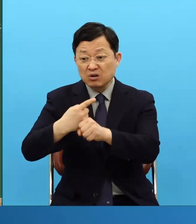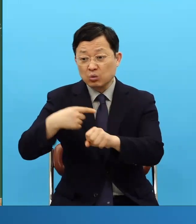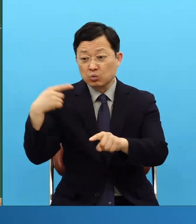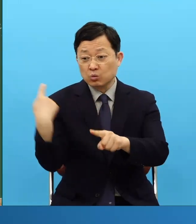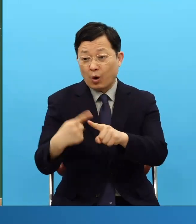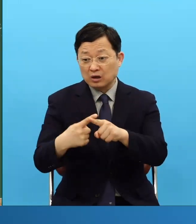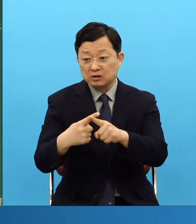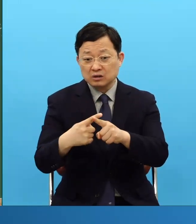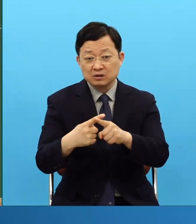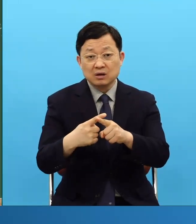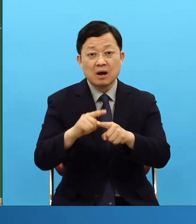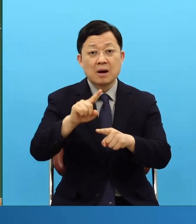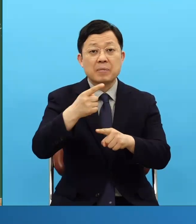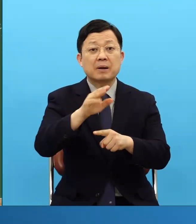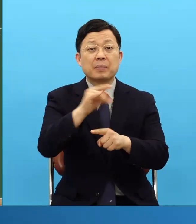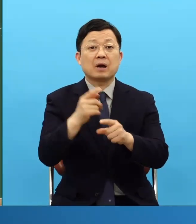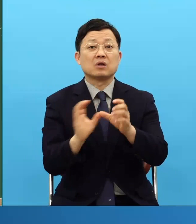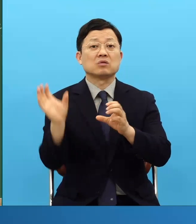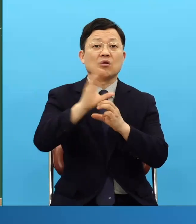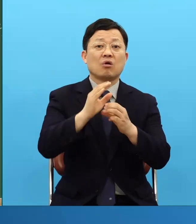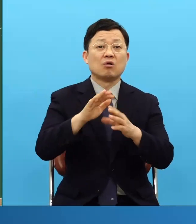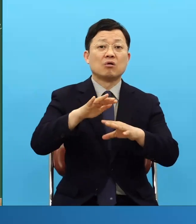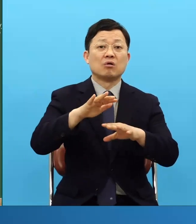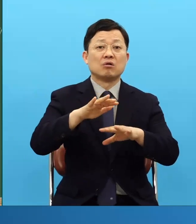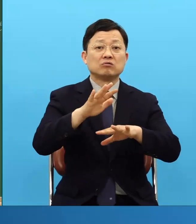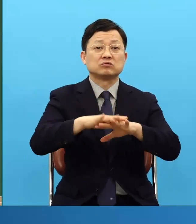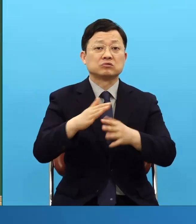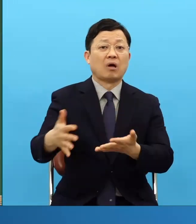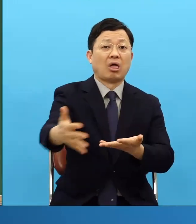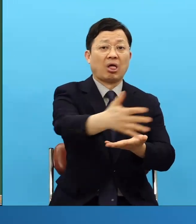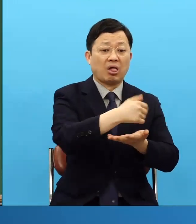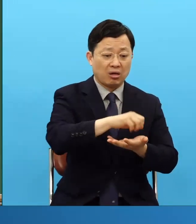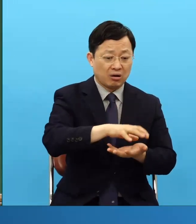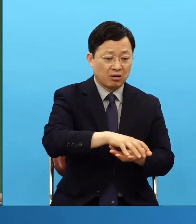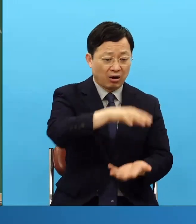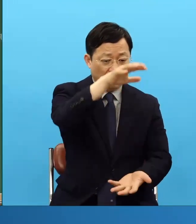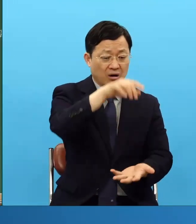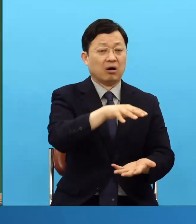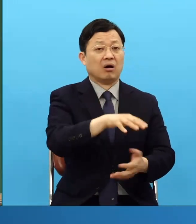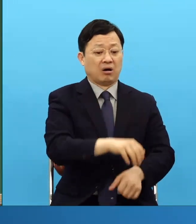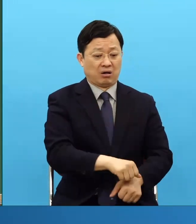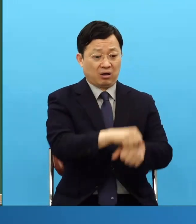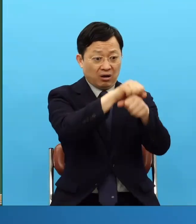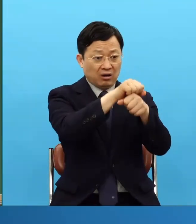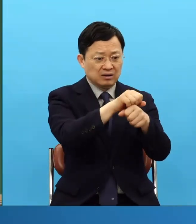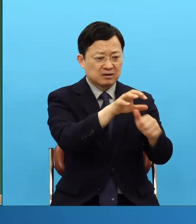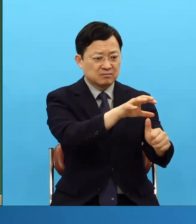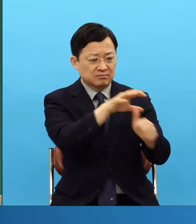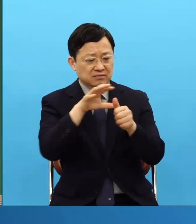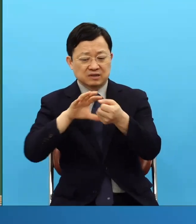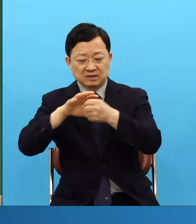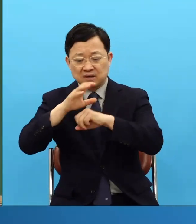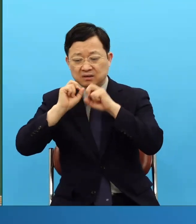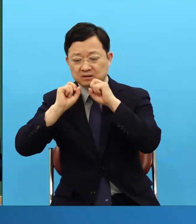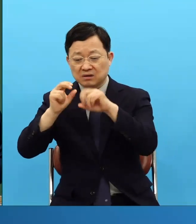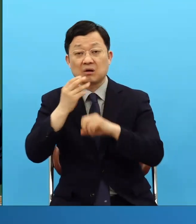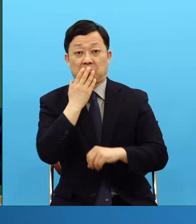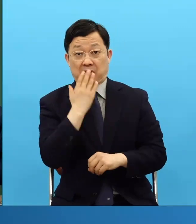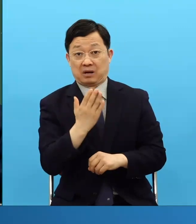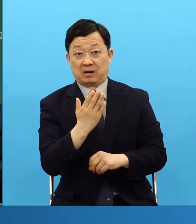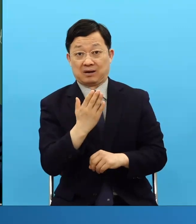말이야. That 한 all you 해에. need is a year's supply of food, but in just 1 year, you gain 100 years supply. 그래야 세계 선교하는 거예요. Only then can you do world missions.